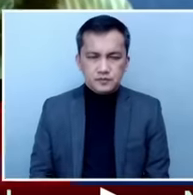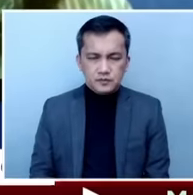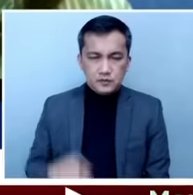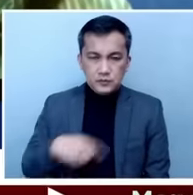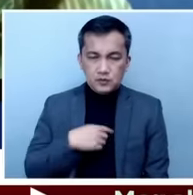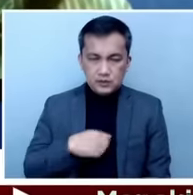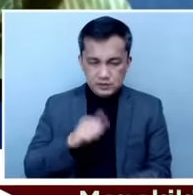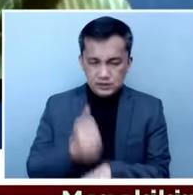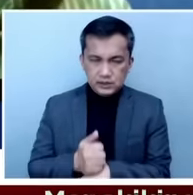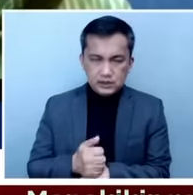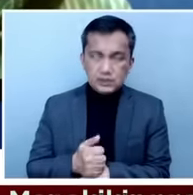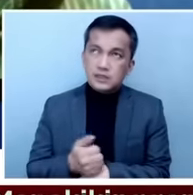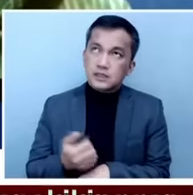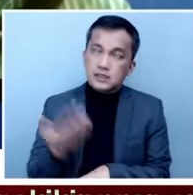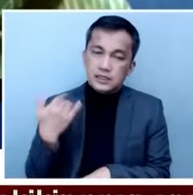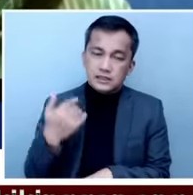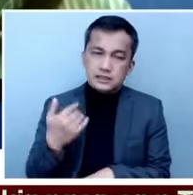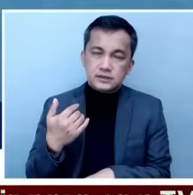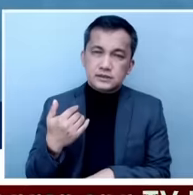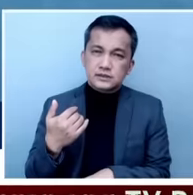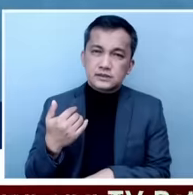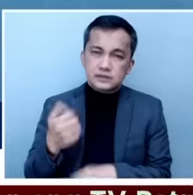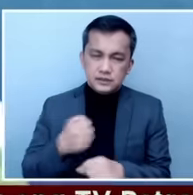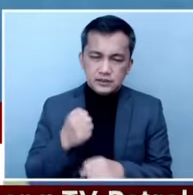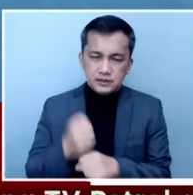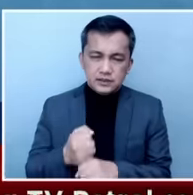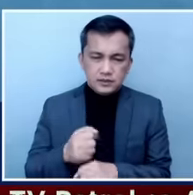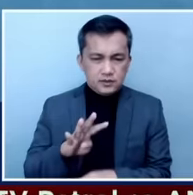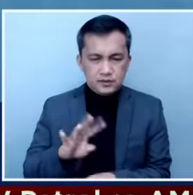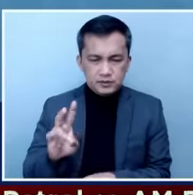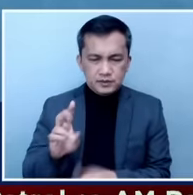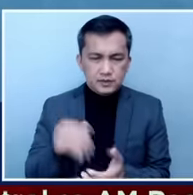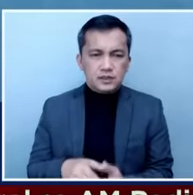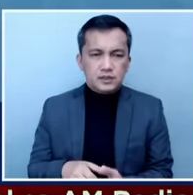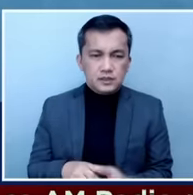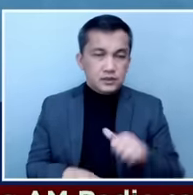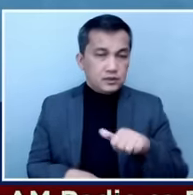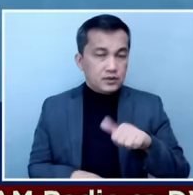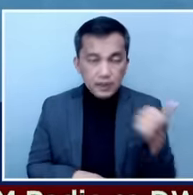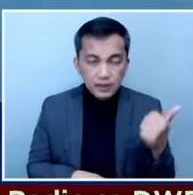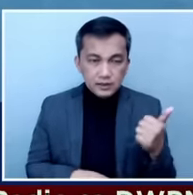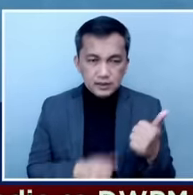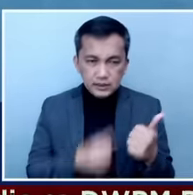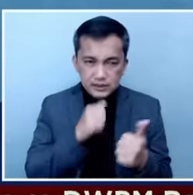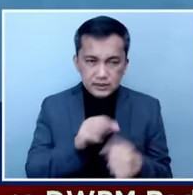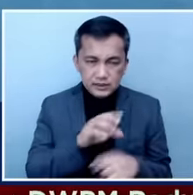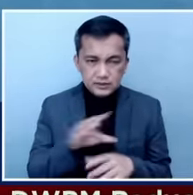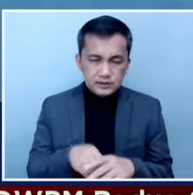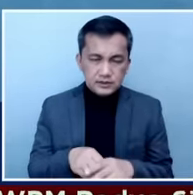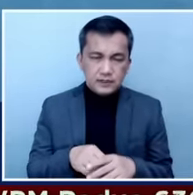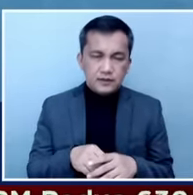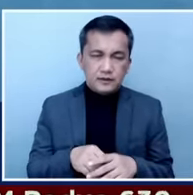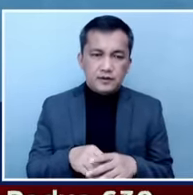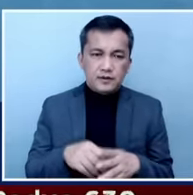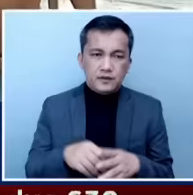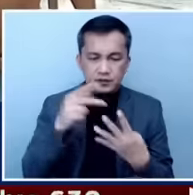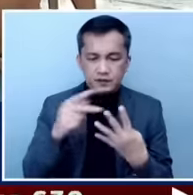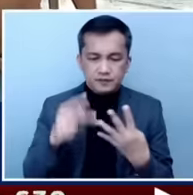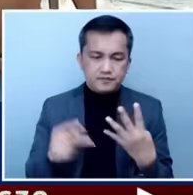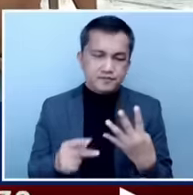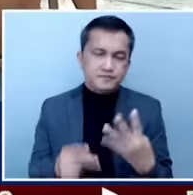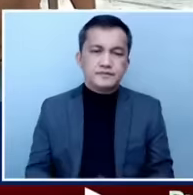last year of about 47,000. Yung iba, hindi na sila naging part ng 4Ps, no? Hindi na sila